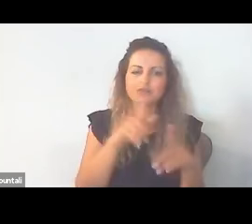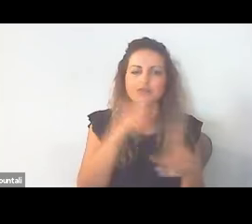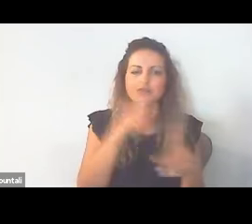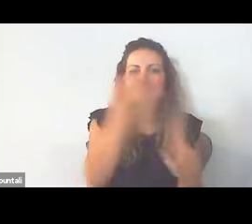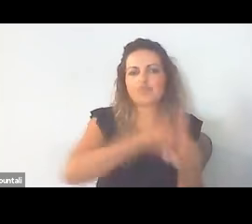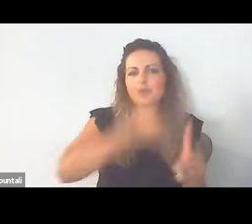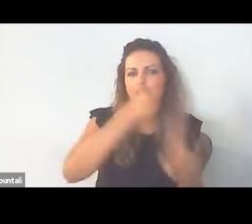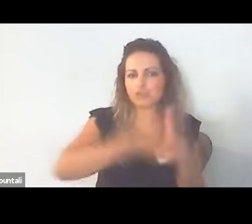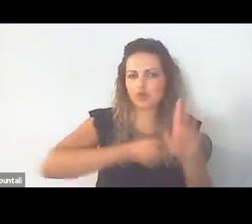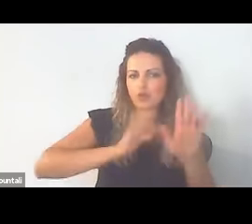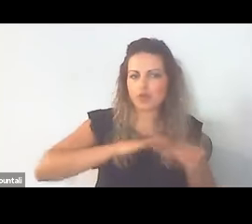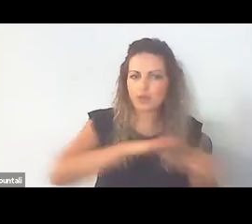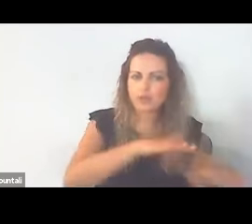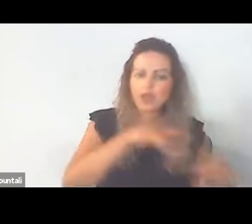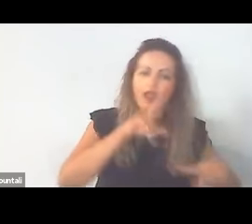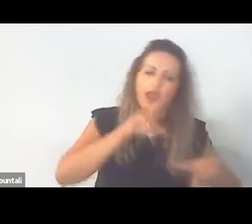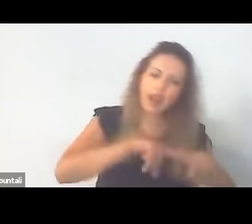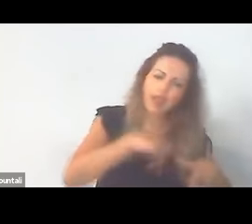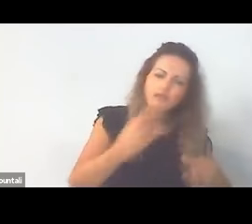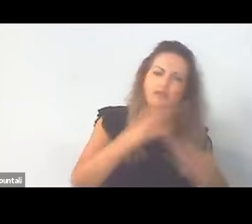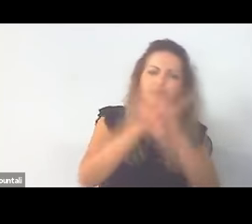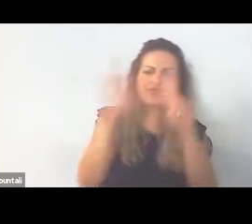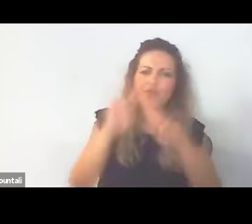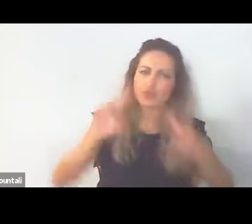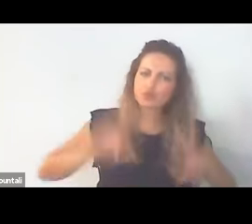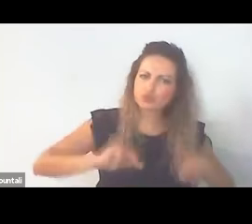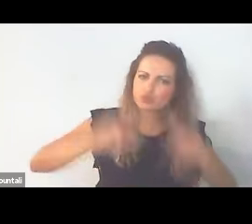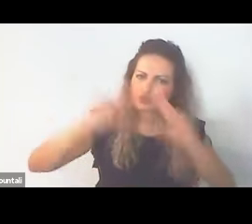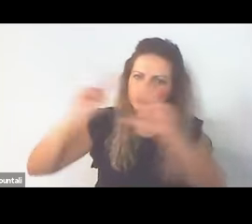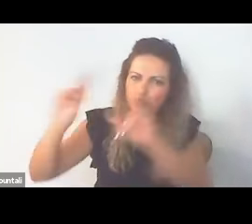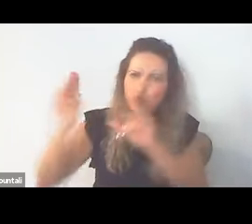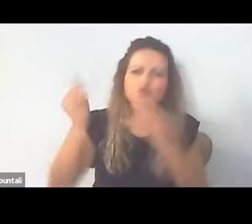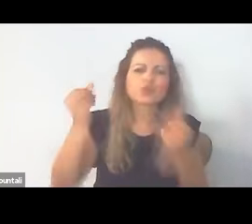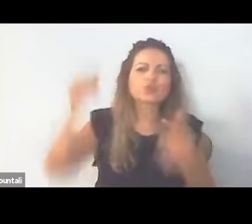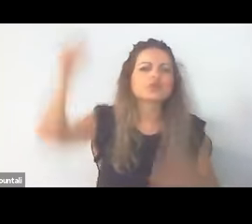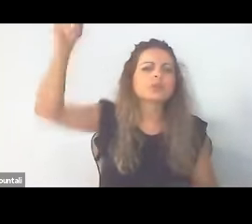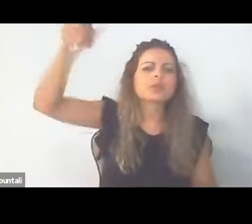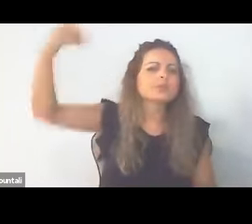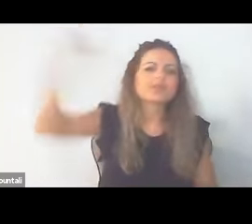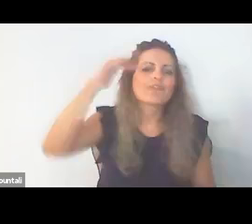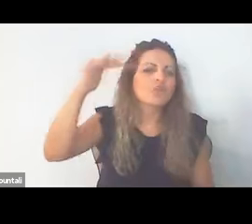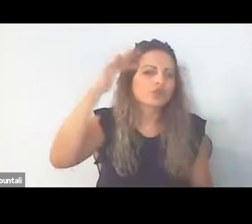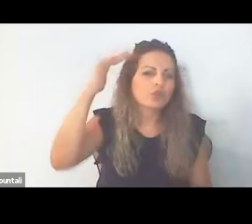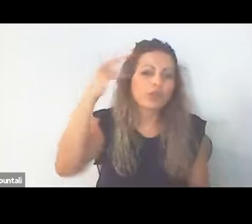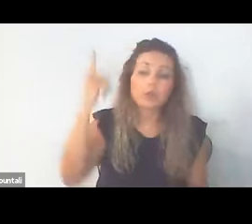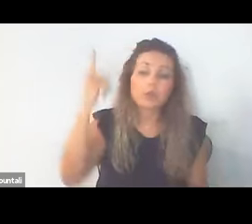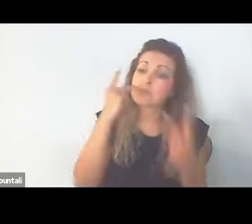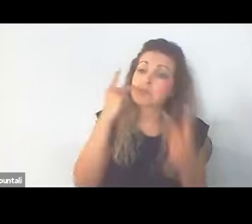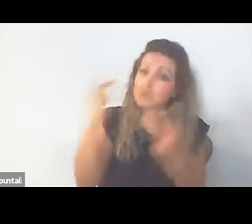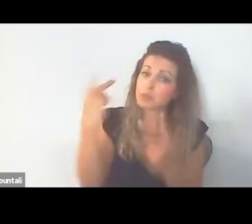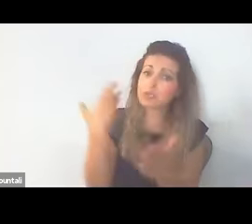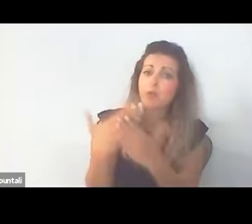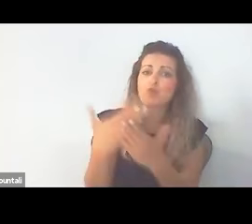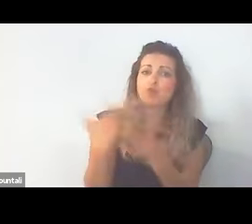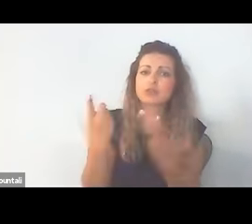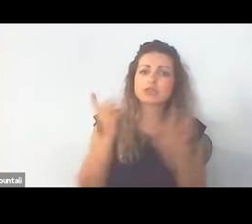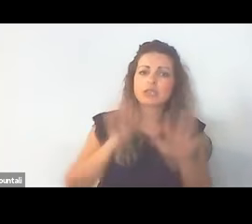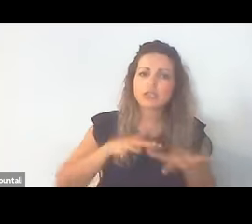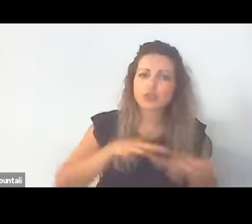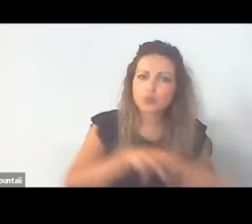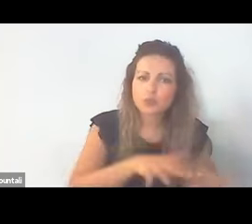στην Ελλάδα και διεθνώς, είτε αυτό το βλέπουμε με τις κινητοποιήσεις διεθνώς για τον βιασμό, είτε πολύ